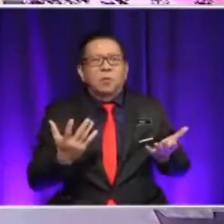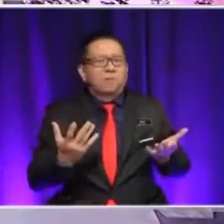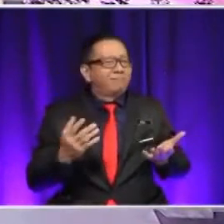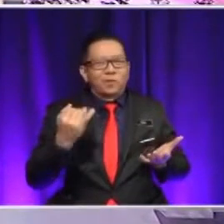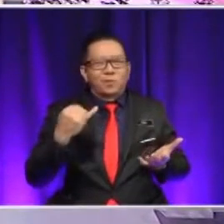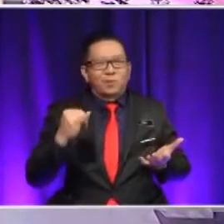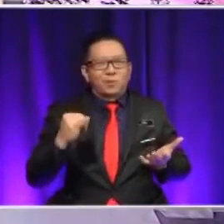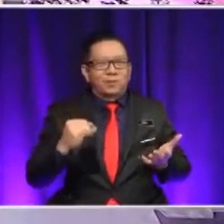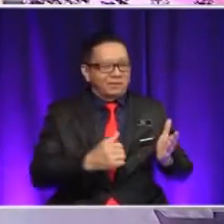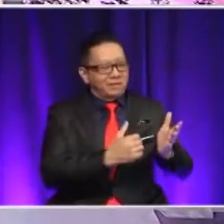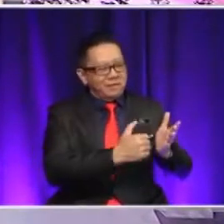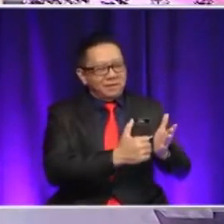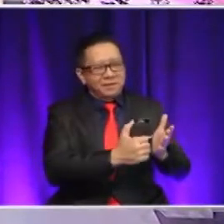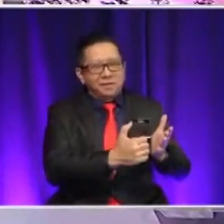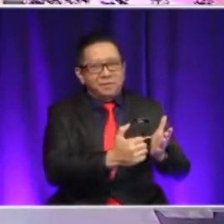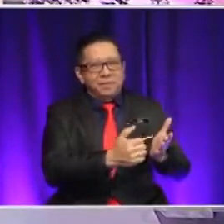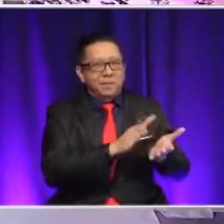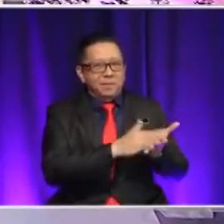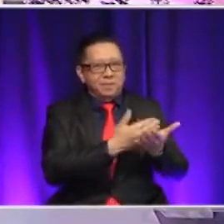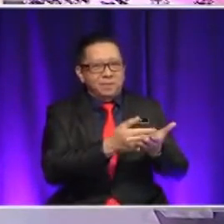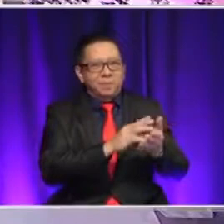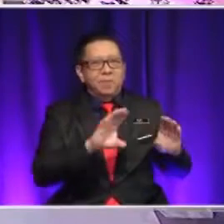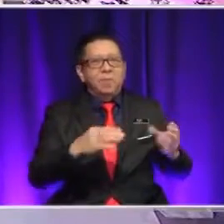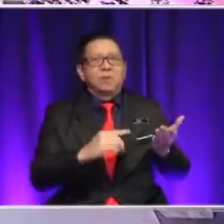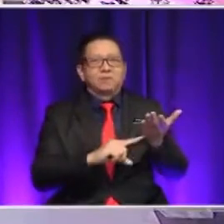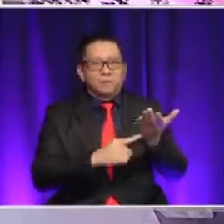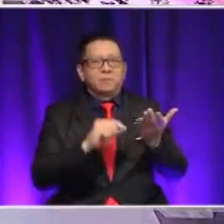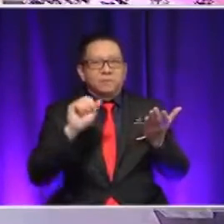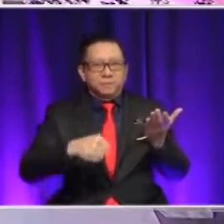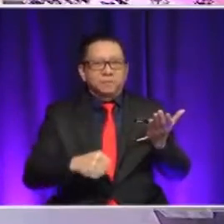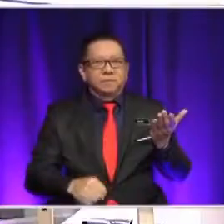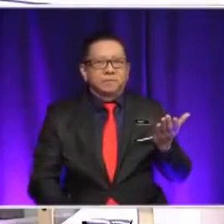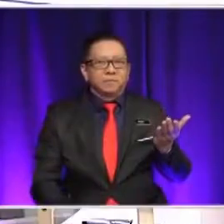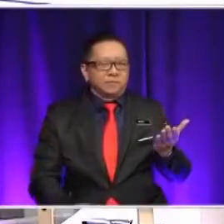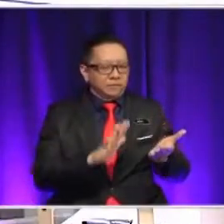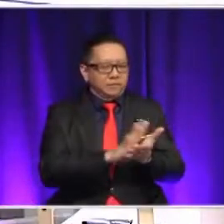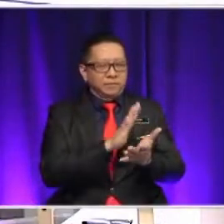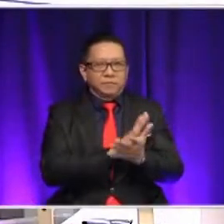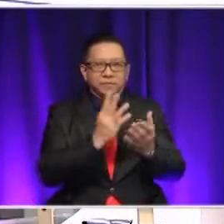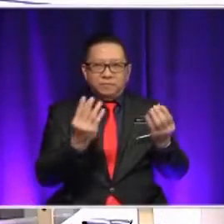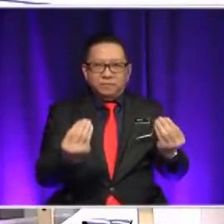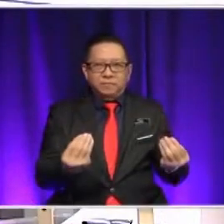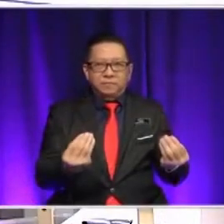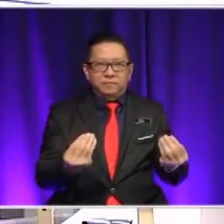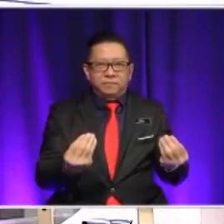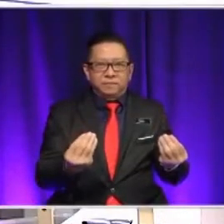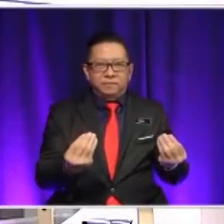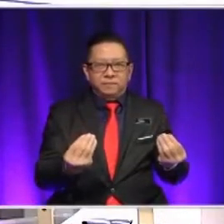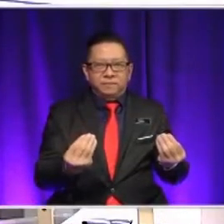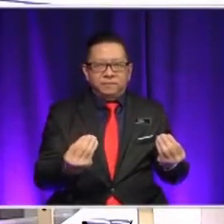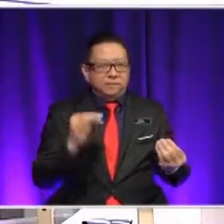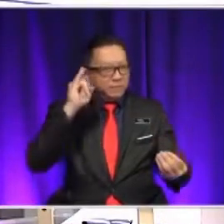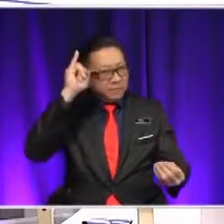buat langkah tersebut kweni gitu pernah dicetak betul-betul kayaknya ketada basah Oke Abay pandemulyo